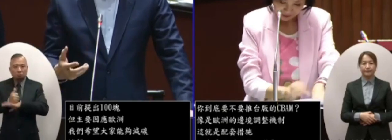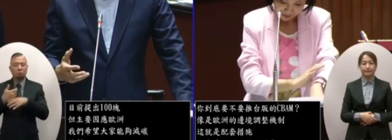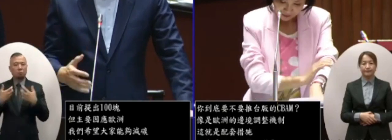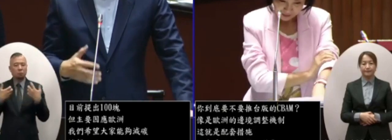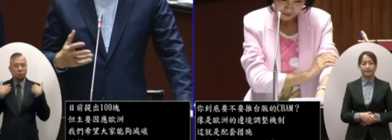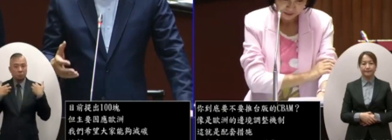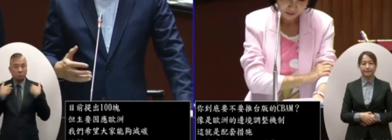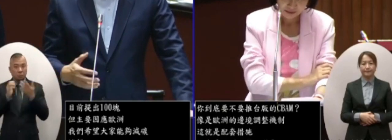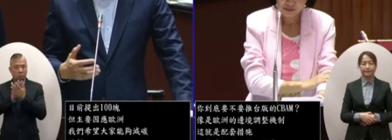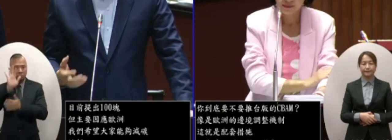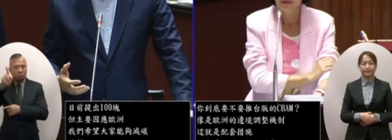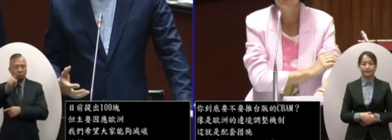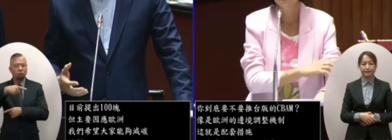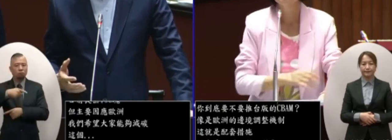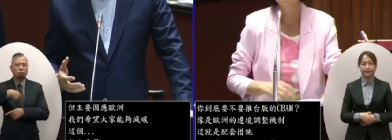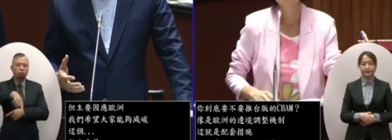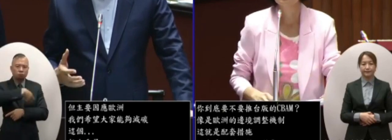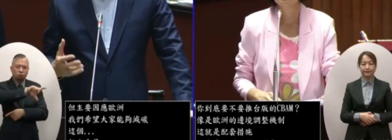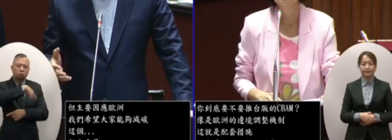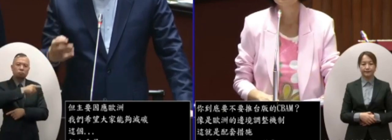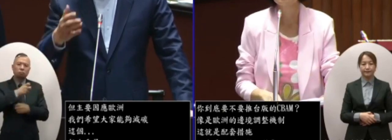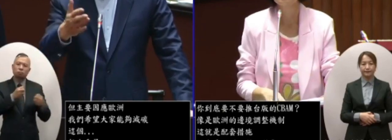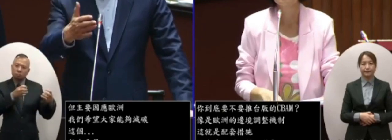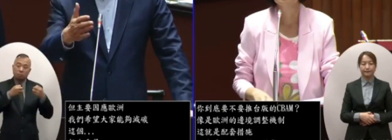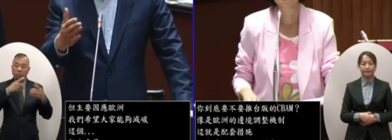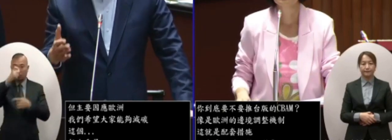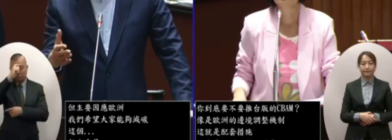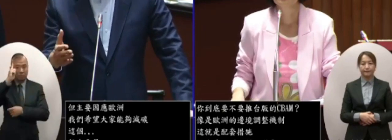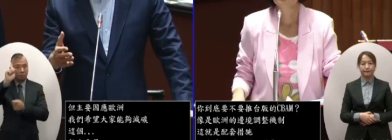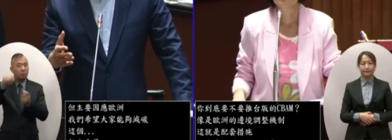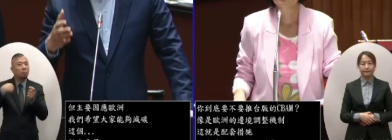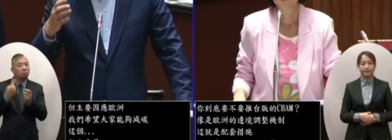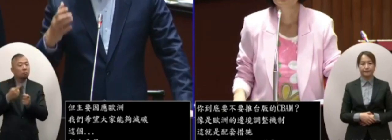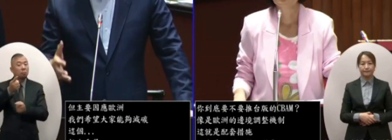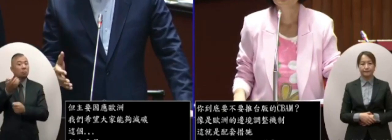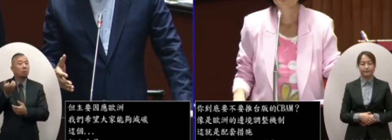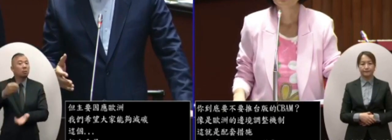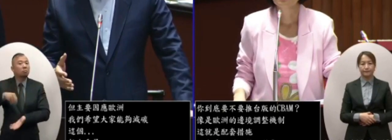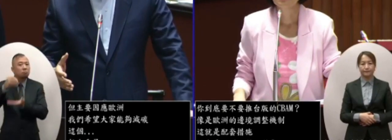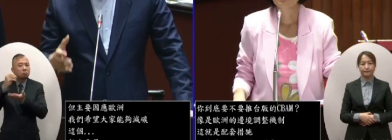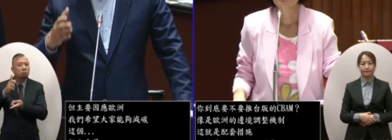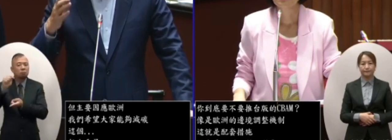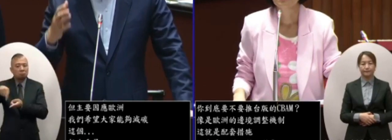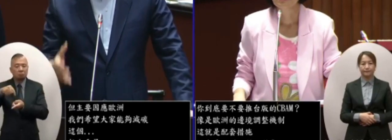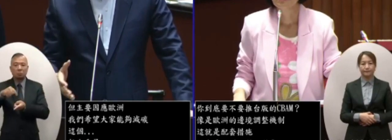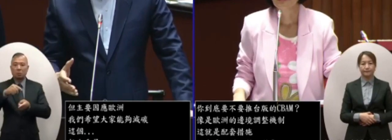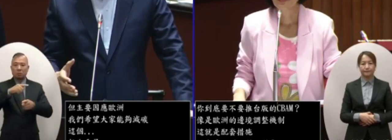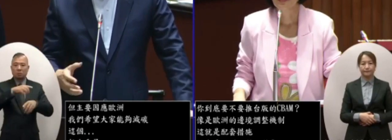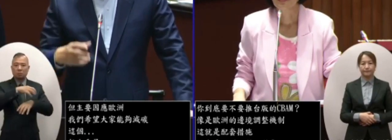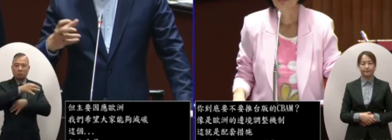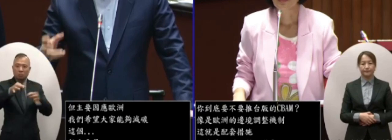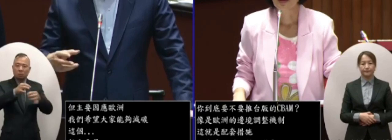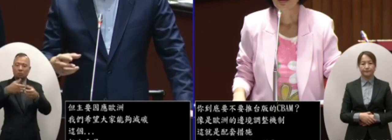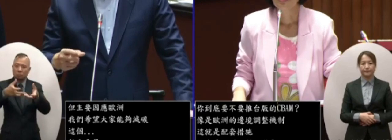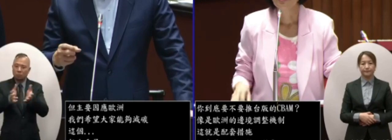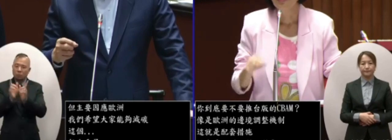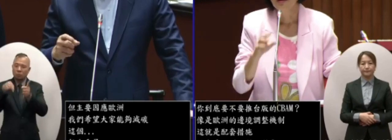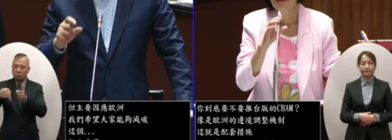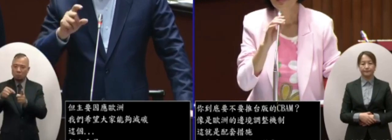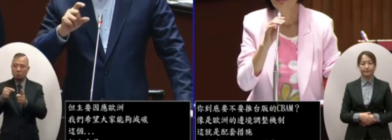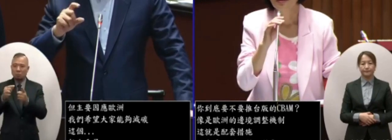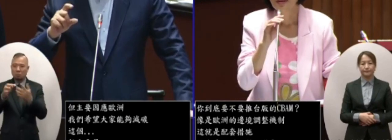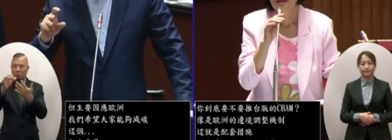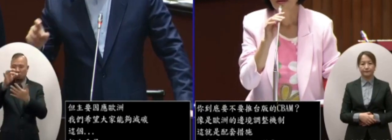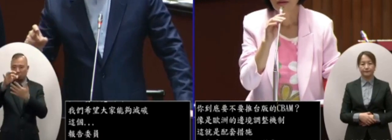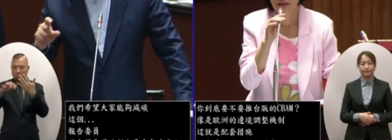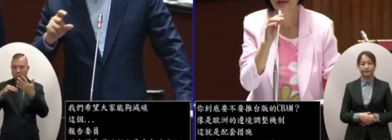望说明年能够提出来，就像您刚才说执政的经济部标准局现在也不断的在讨论这样的一个标准，